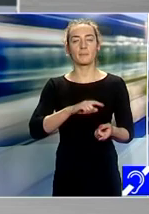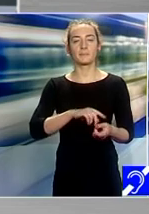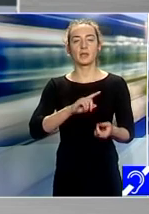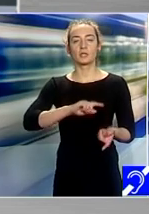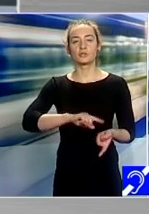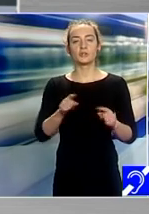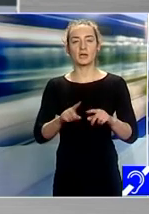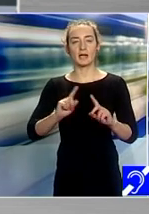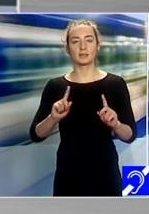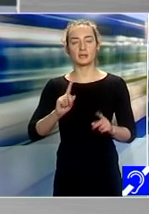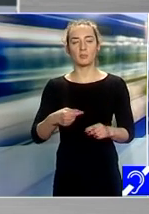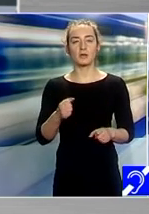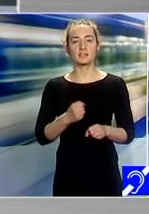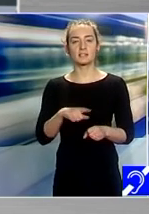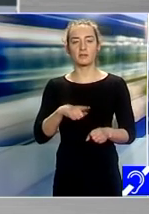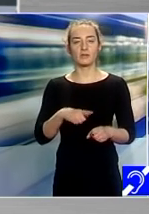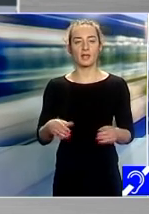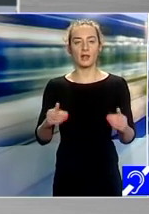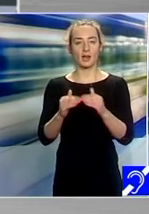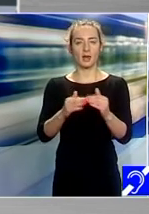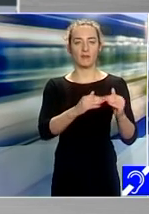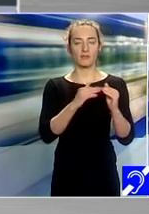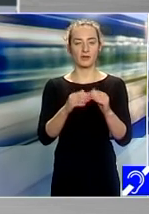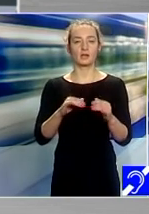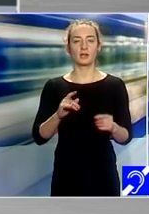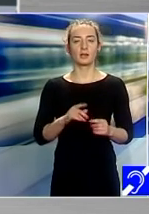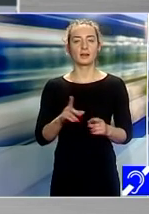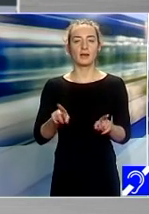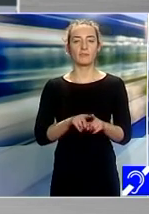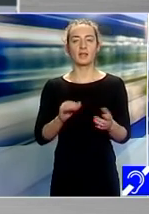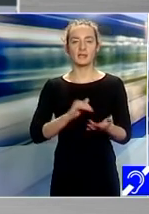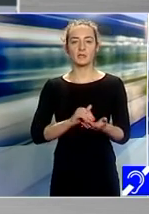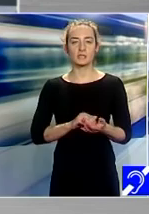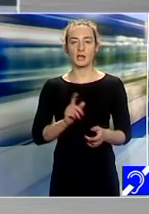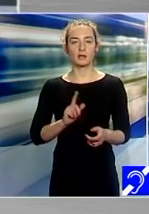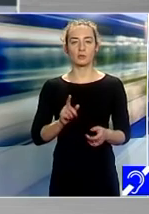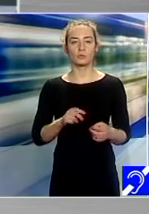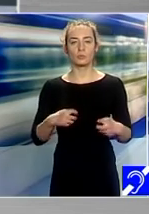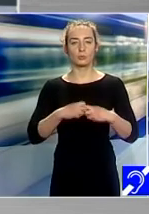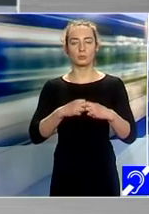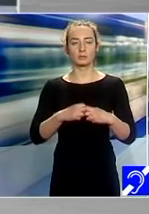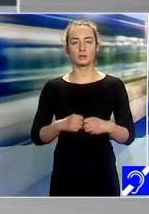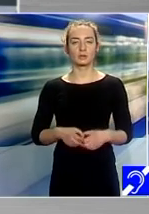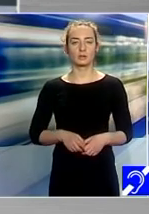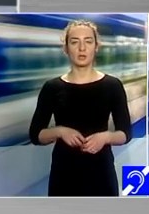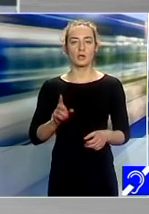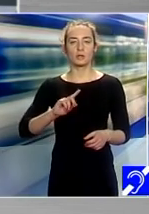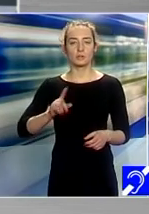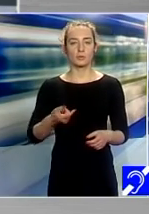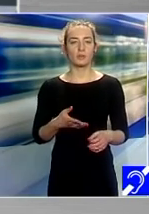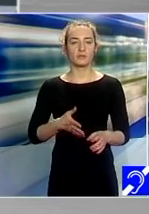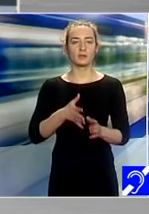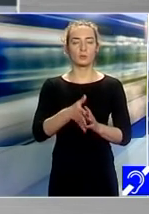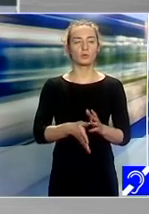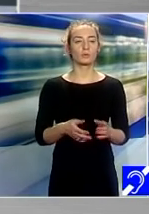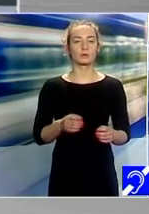de dragul frumuseții, da, ci este o chirurgie necesară și atunci ar putea fi introdus în program. Da, deci